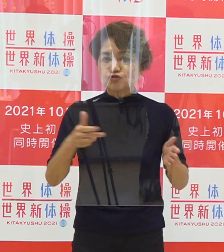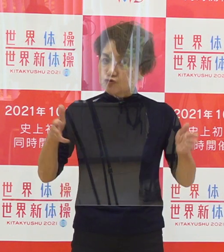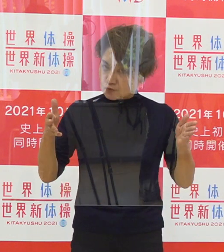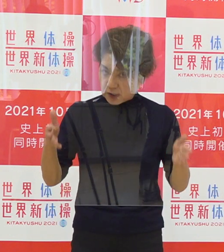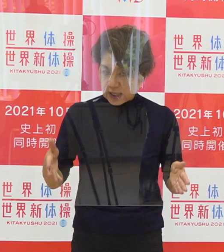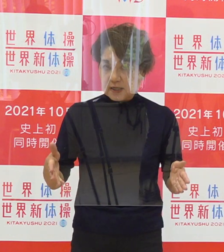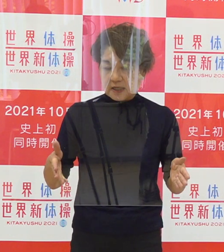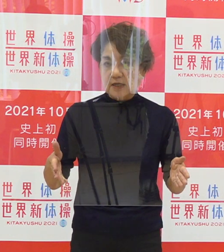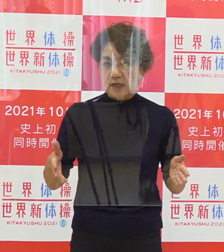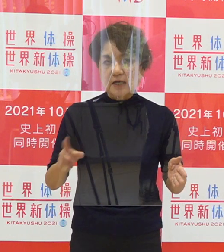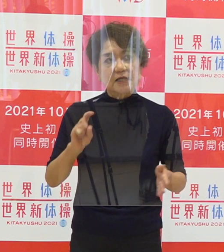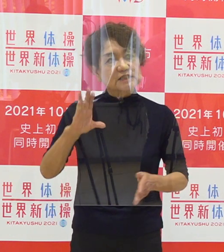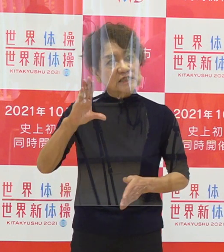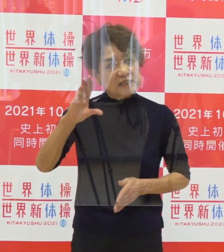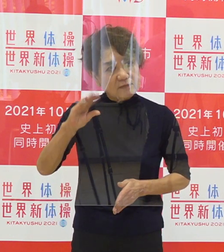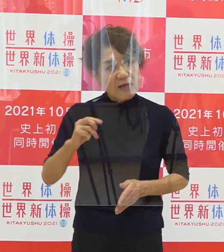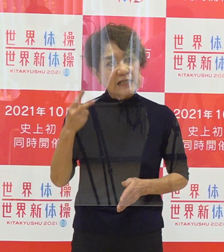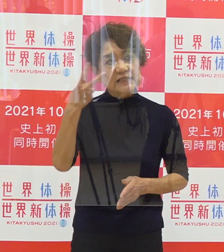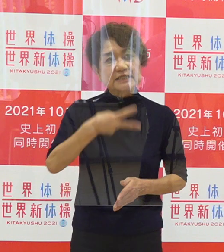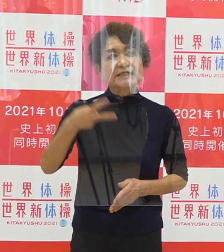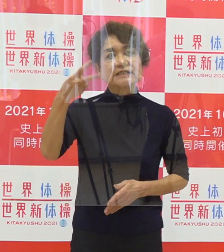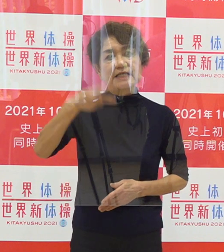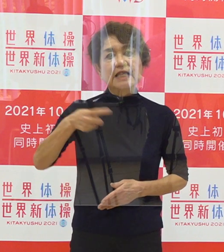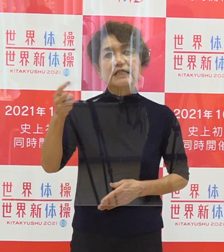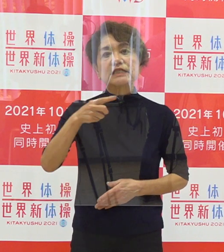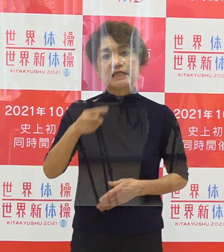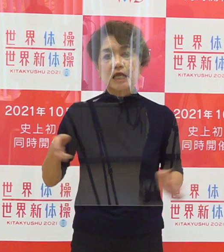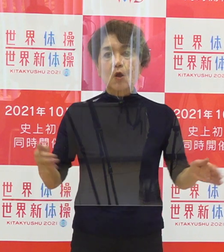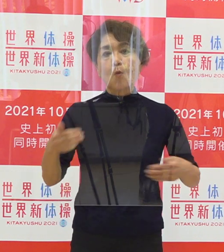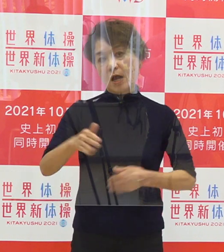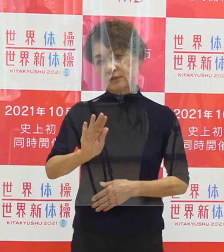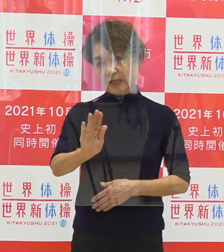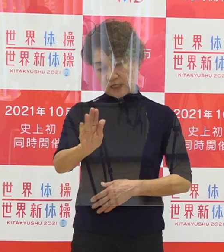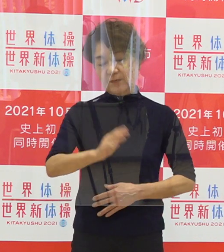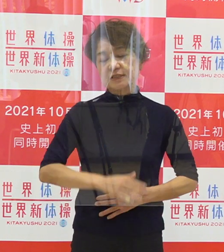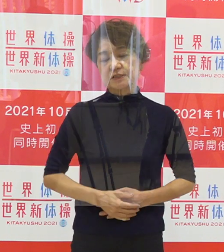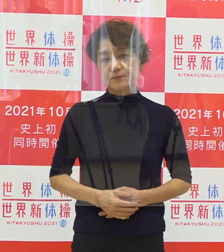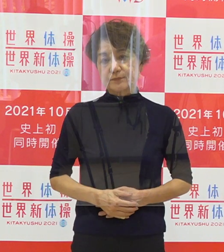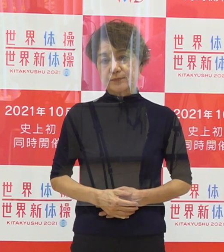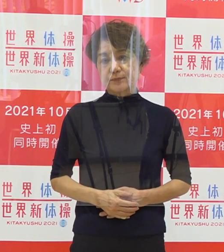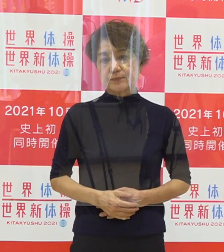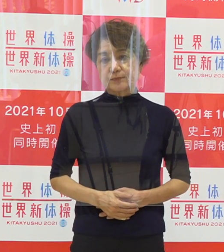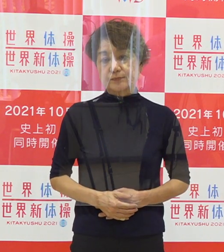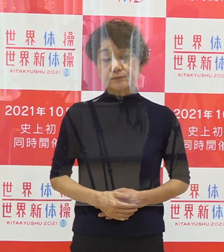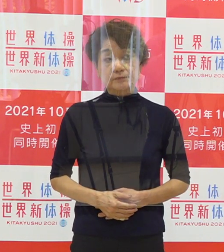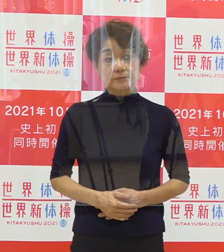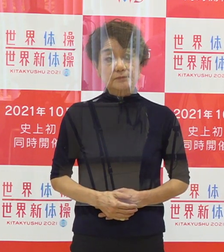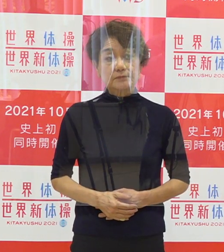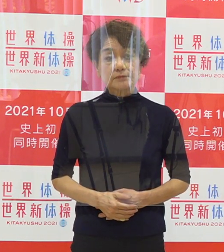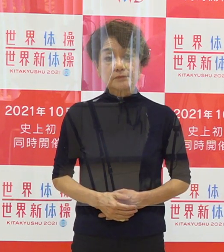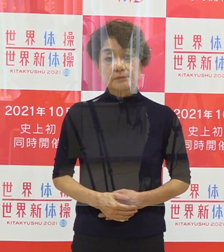合わせますと約1万2000枠ということでご理解いただければと思います。以上でございます。 もう